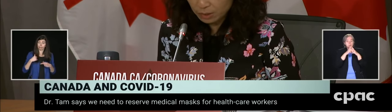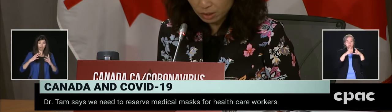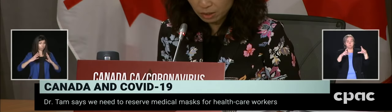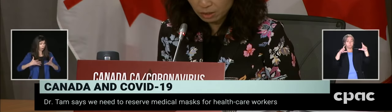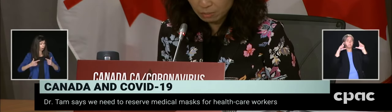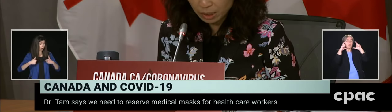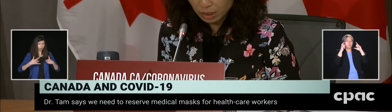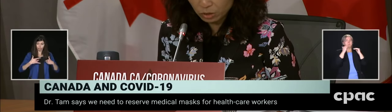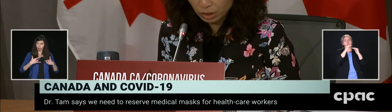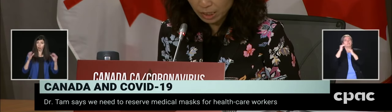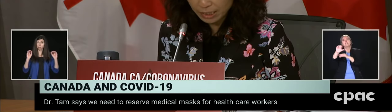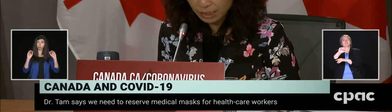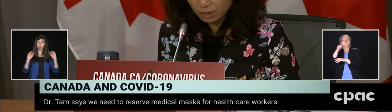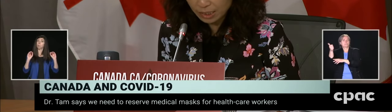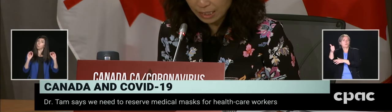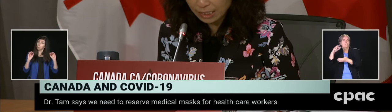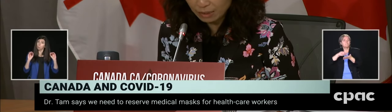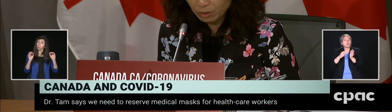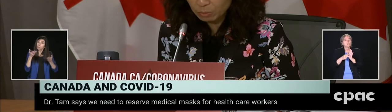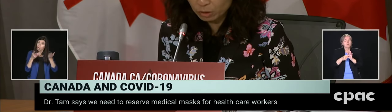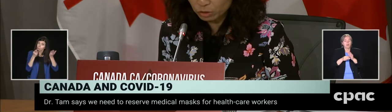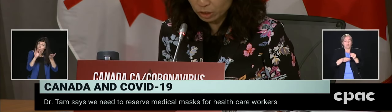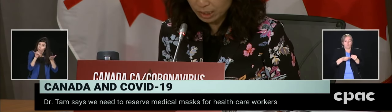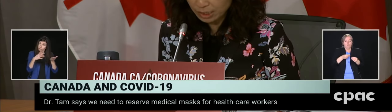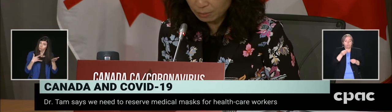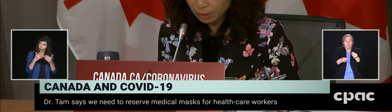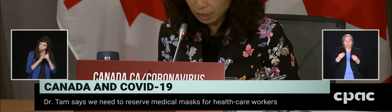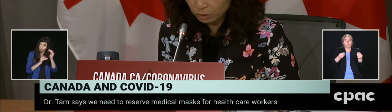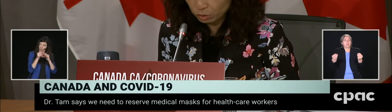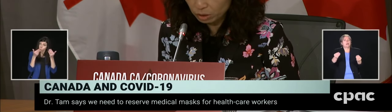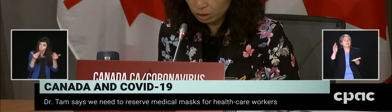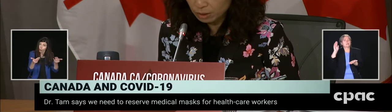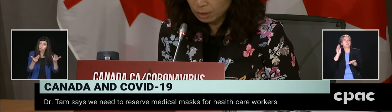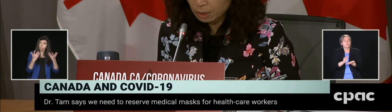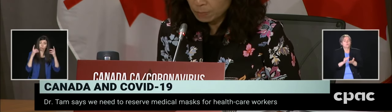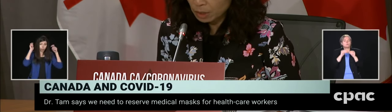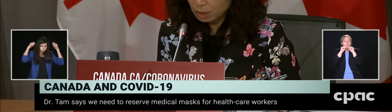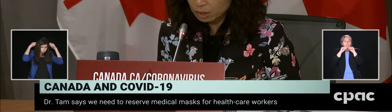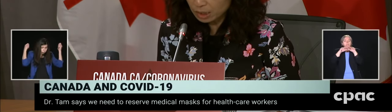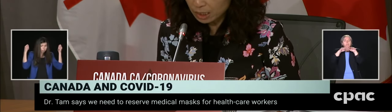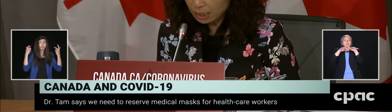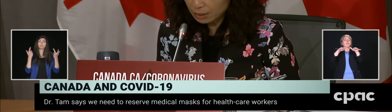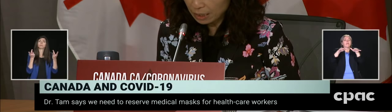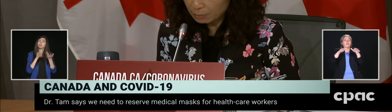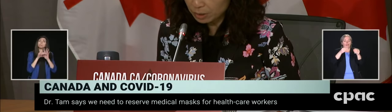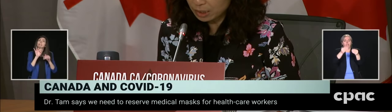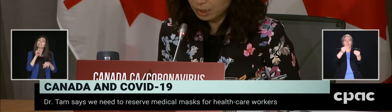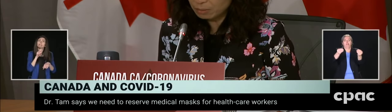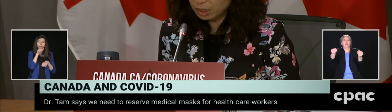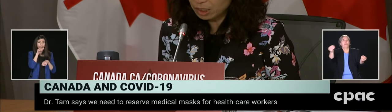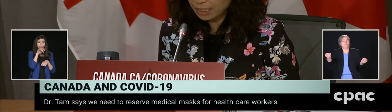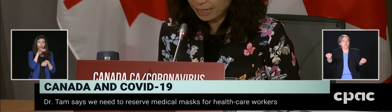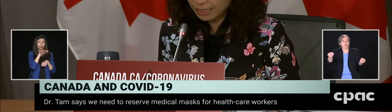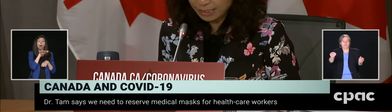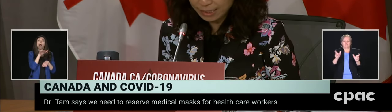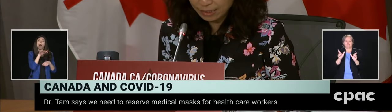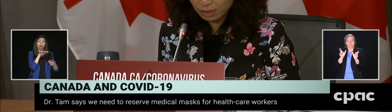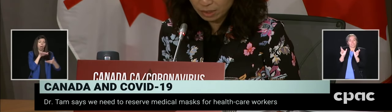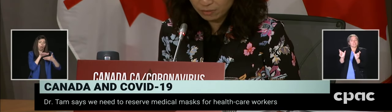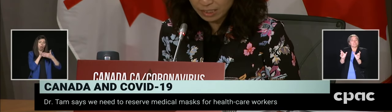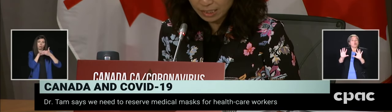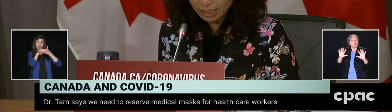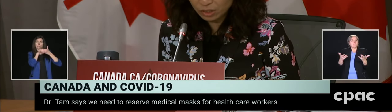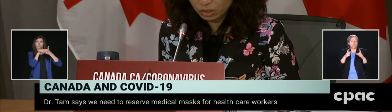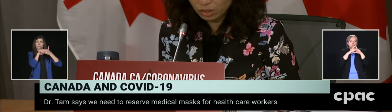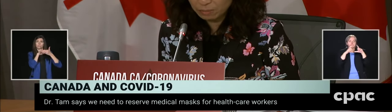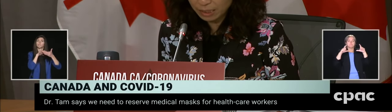la transmission par des gouttelettes de salive projetées par la toux lorsqu'il est impossible de garder une